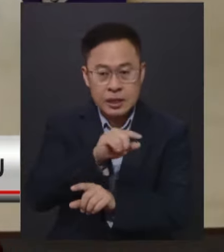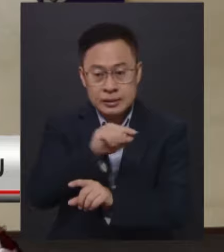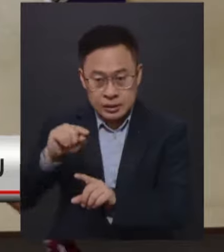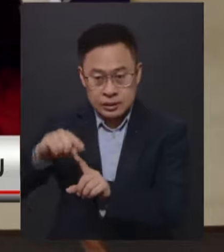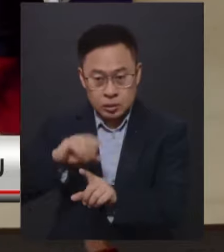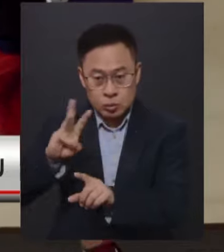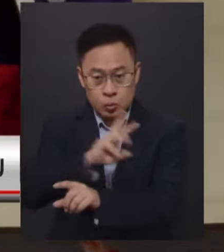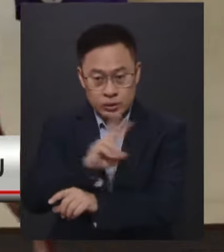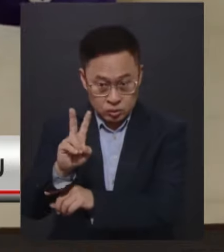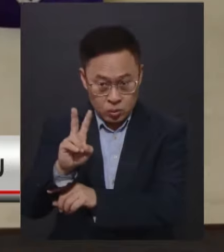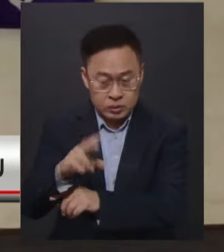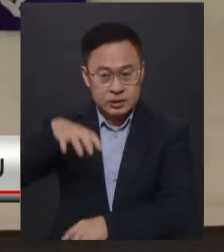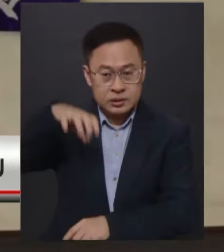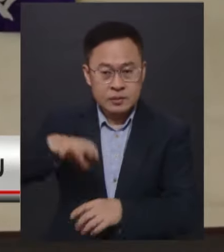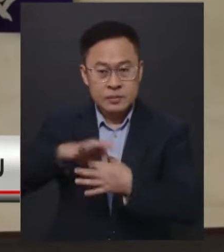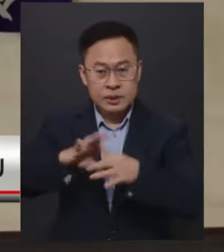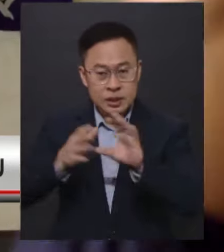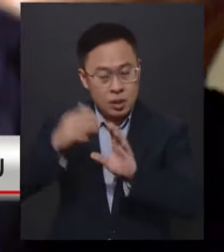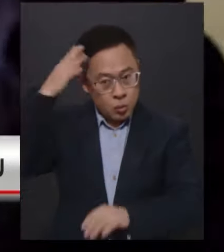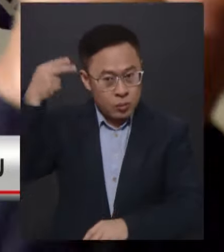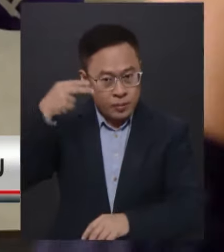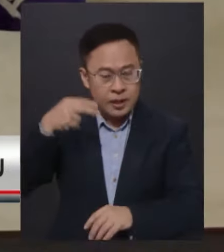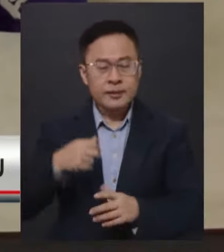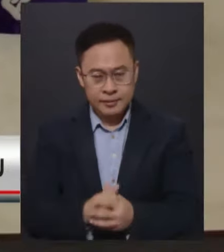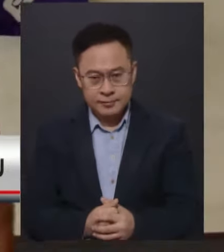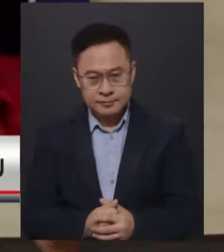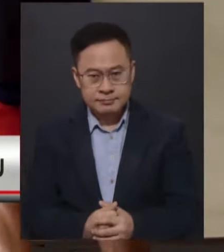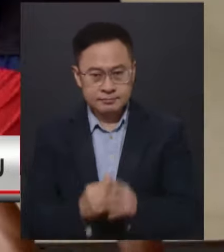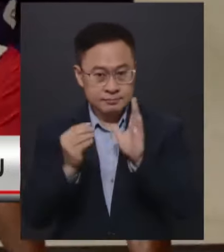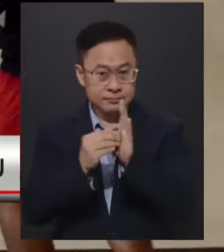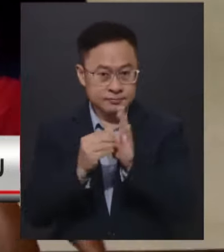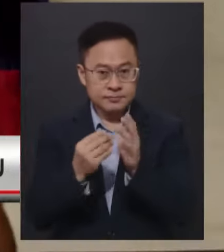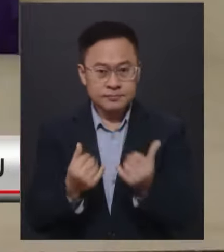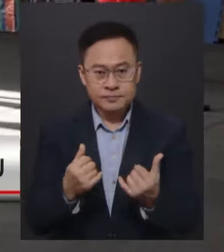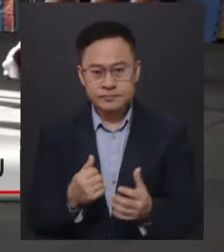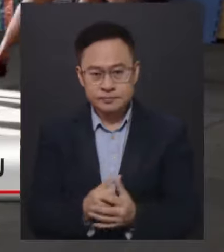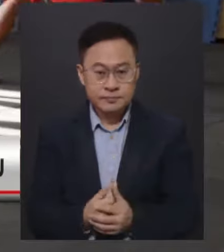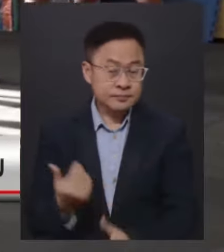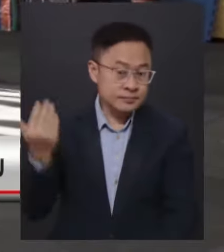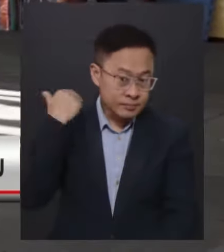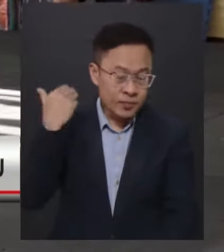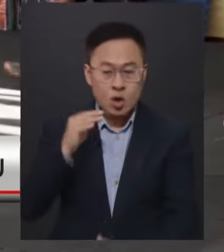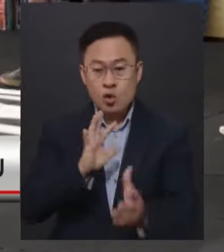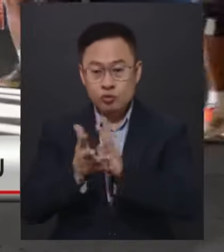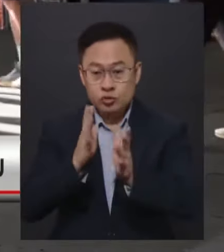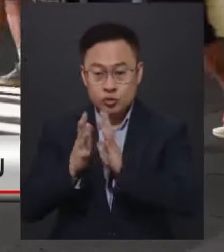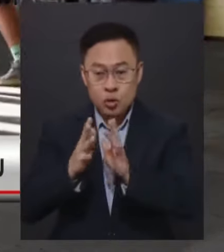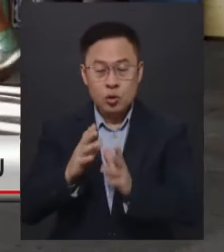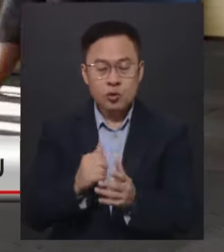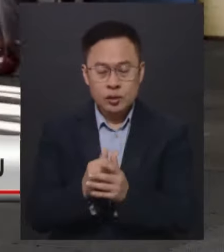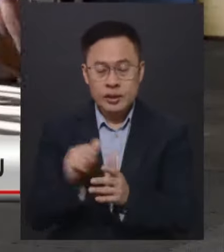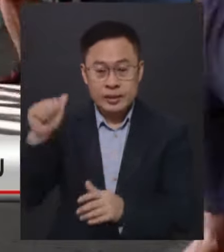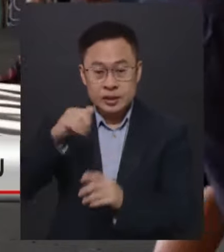ะครับอินดอร์สเตเดียมเนี่ยก็ใช้งานอย่างต่อเนื่องนะถ้าใครติดตามนี่เพิ่งจะใช้งานในฟุตซอลมานะครับ